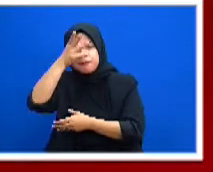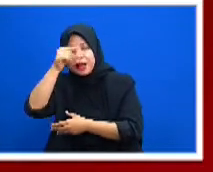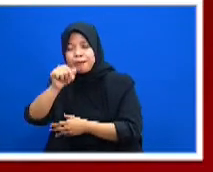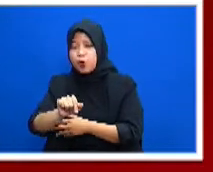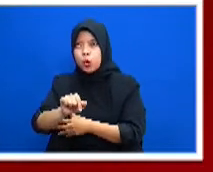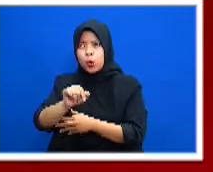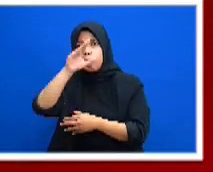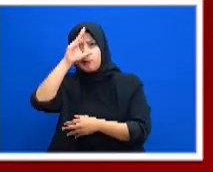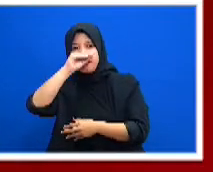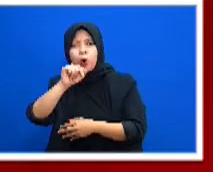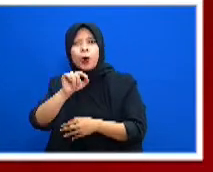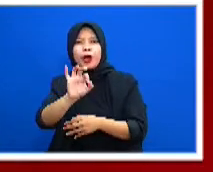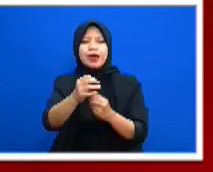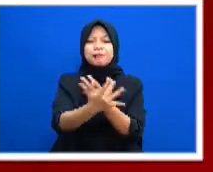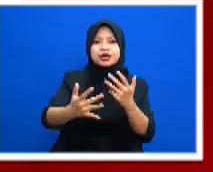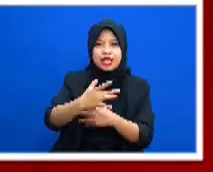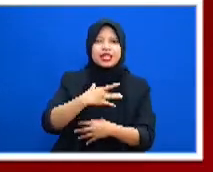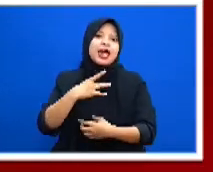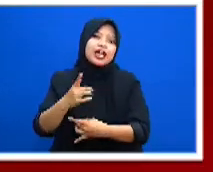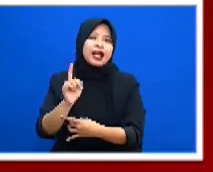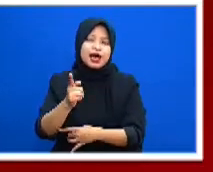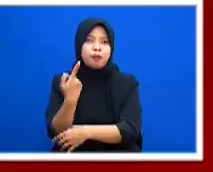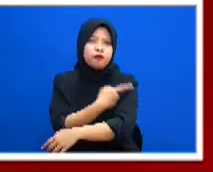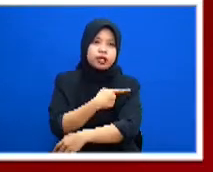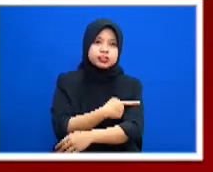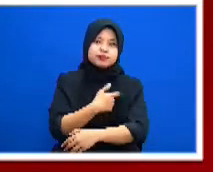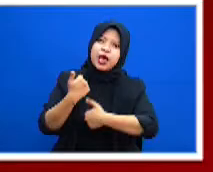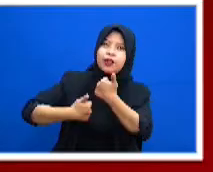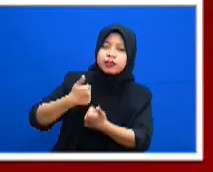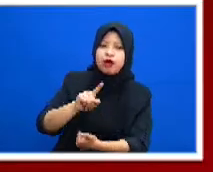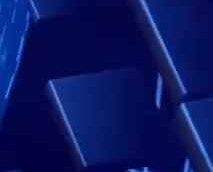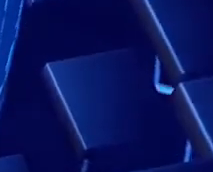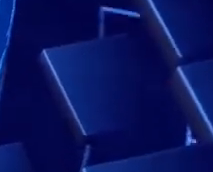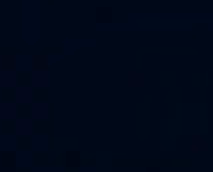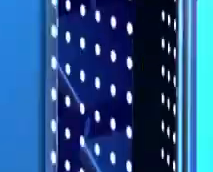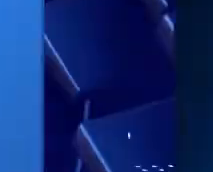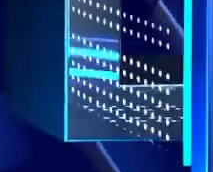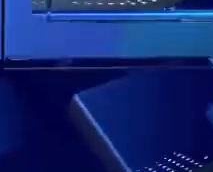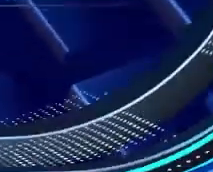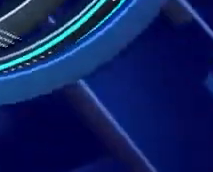masyarakat lebih tinggi partisipasinya, terutama di daerah-daerah terpencil.